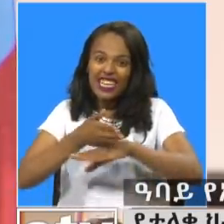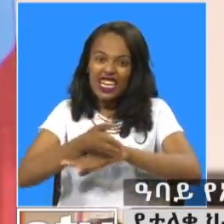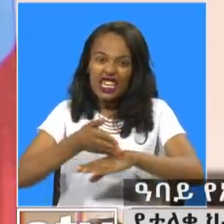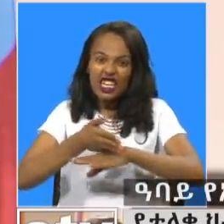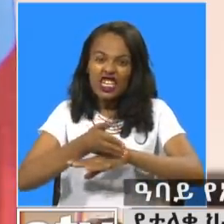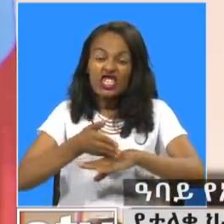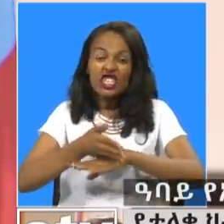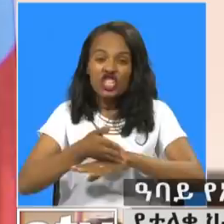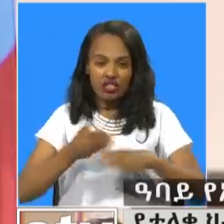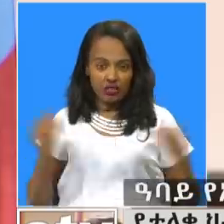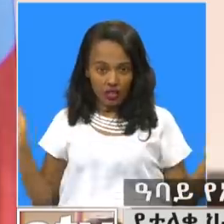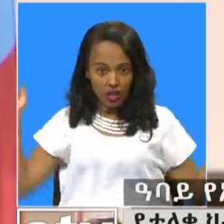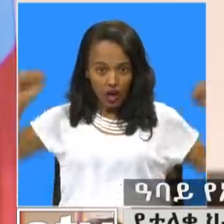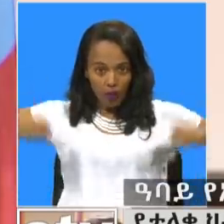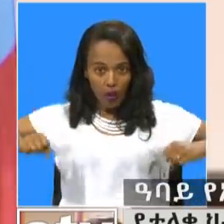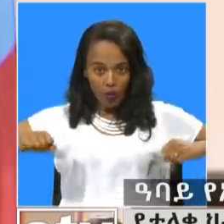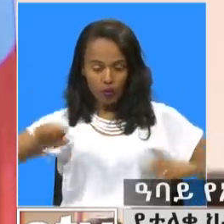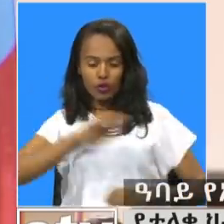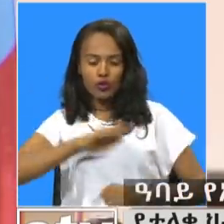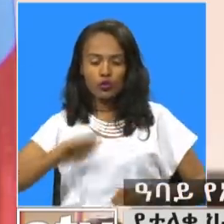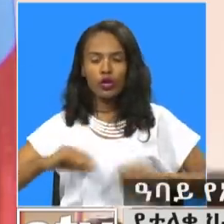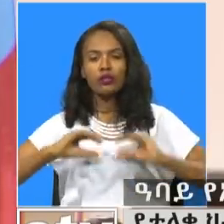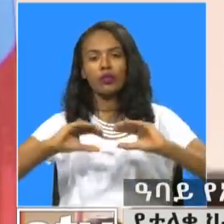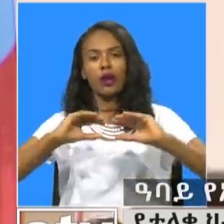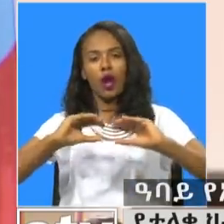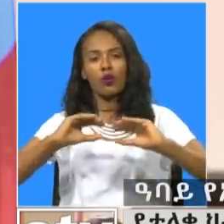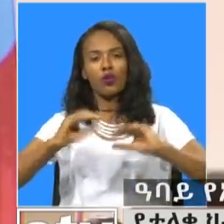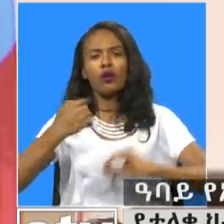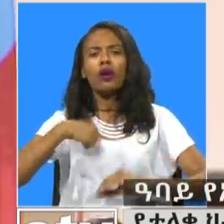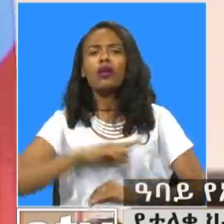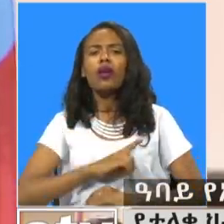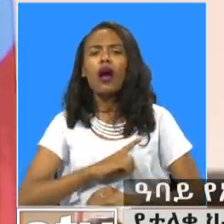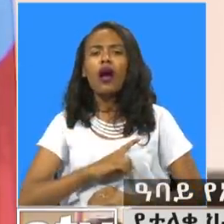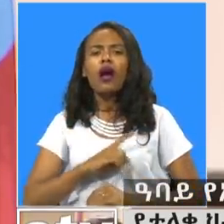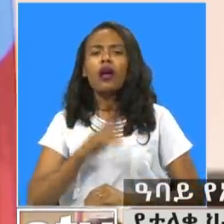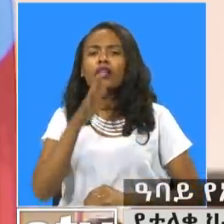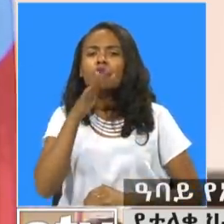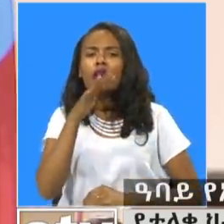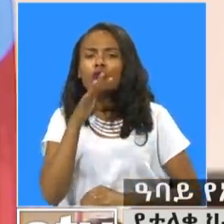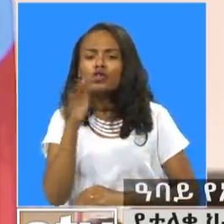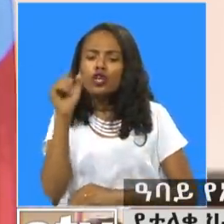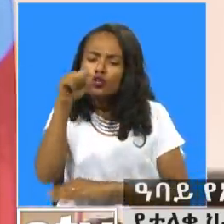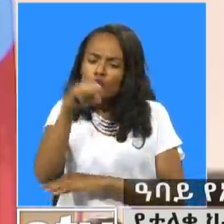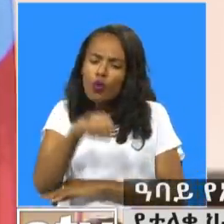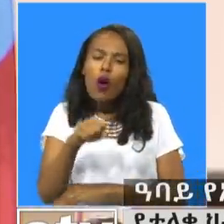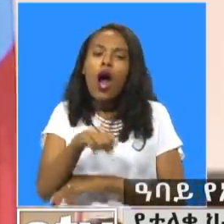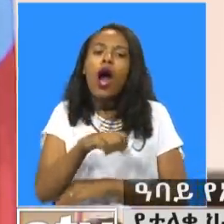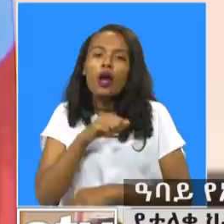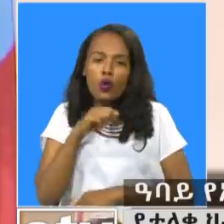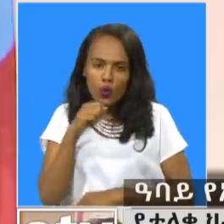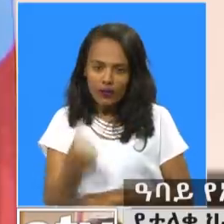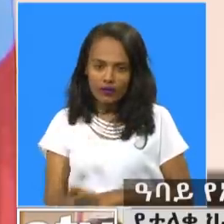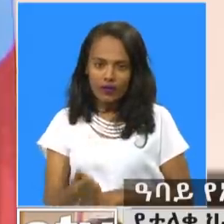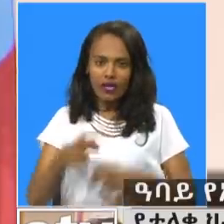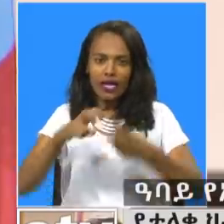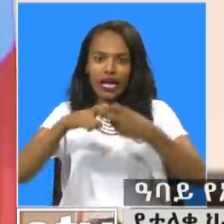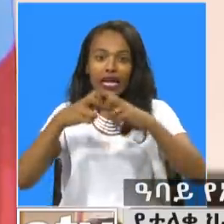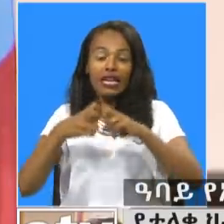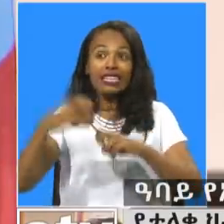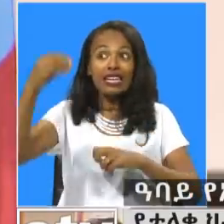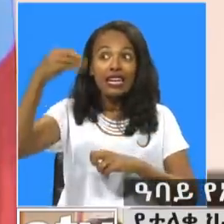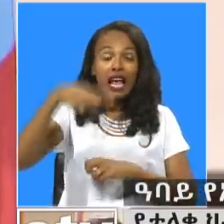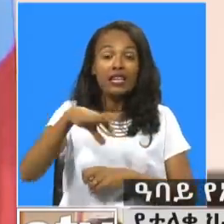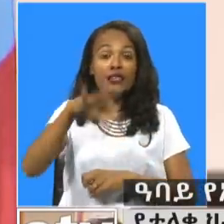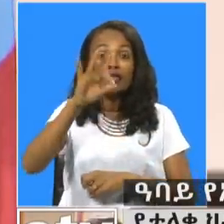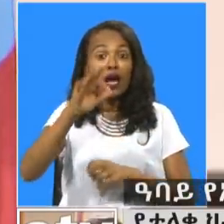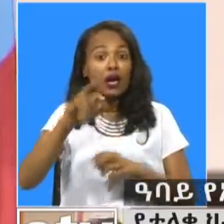እንጨት ተሸክመው ልጆች ያስተምራሉ። እኛ ወገባችን የእናቶቻችን ወገብ አይጉበጥ፣ ኤሌክትሪክ ላይት